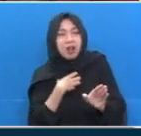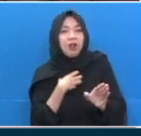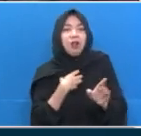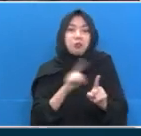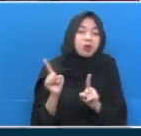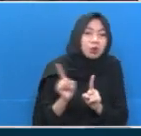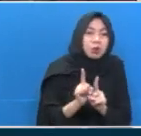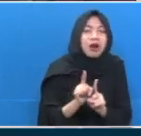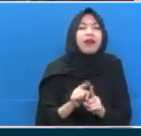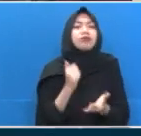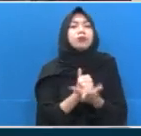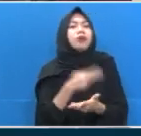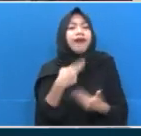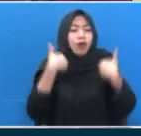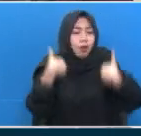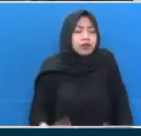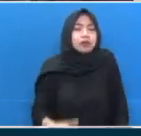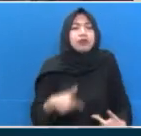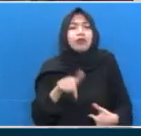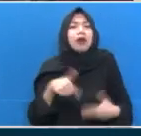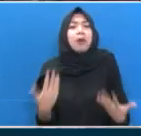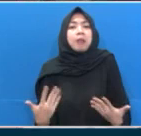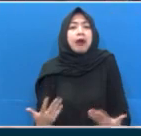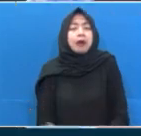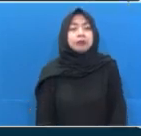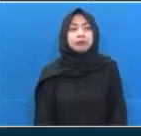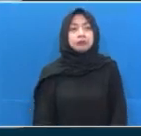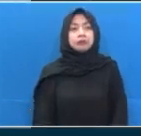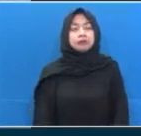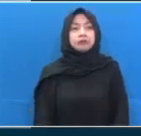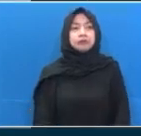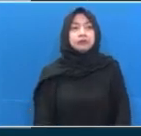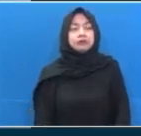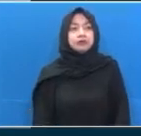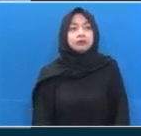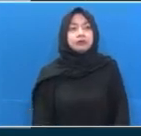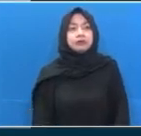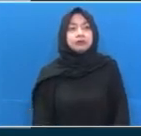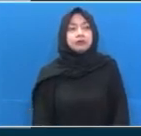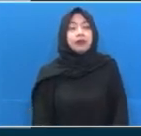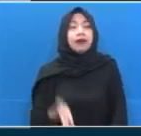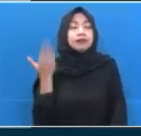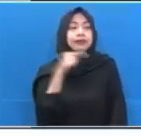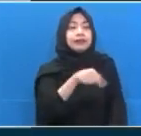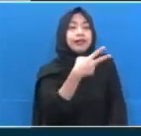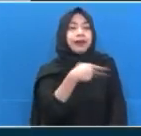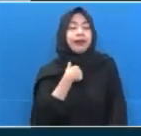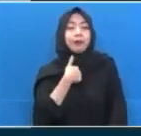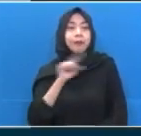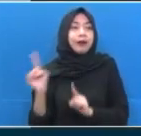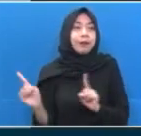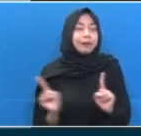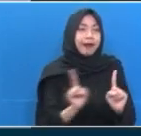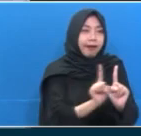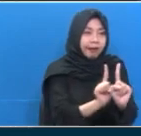fisik juga Bagaimana kondisi klien anda tadi per hari ini saya mendampingi baradahe saya